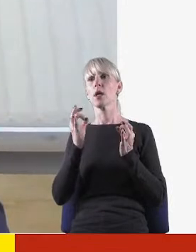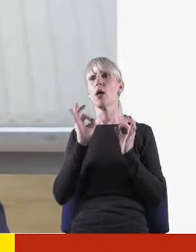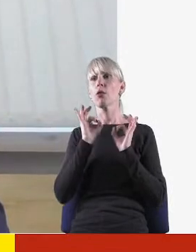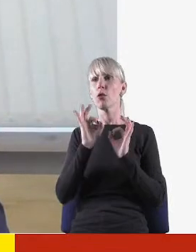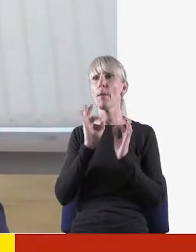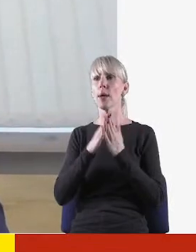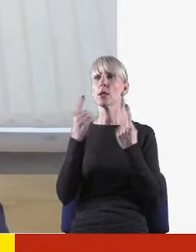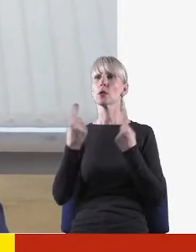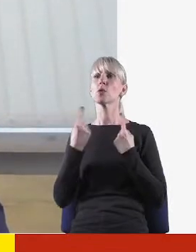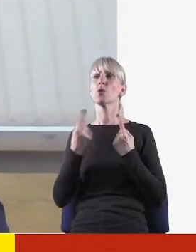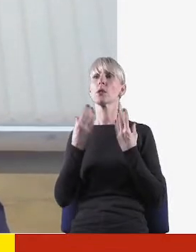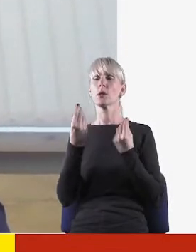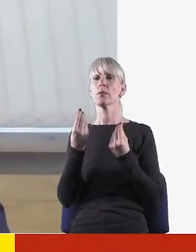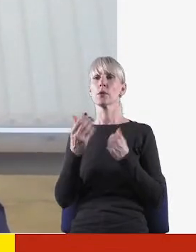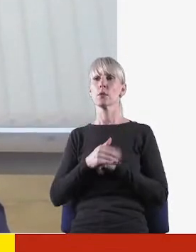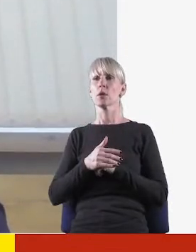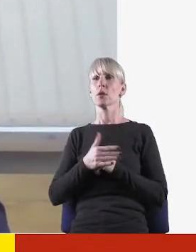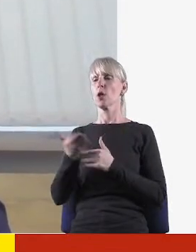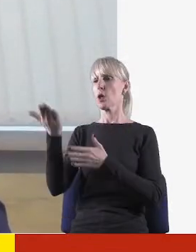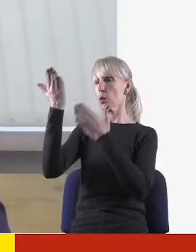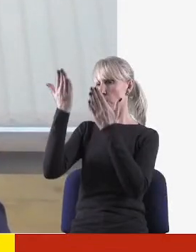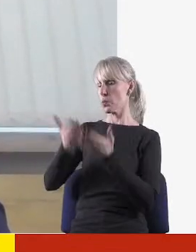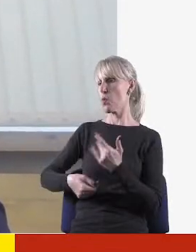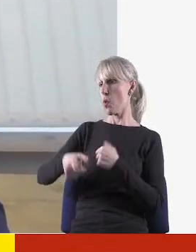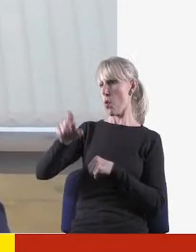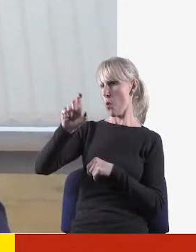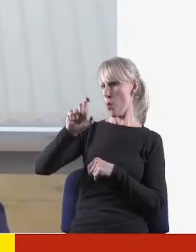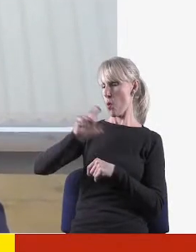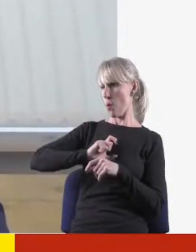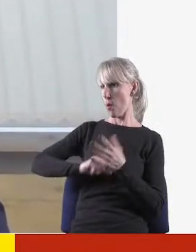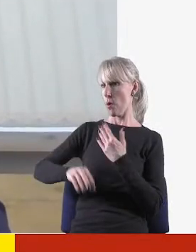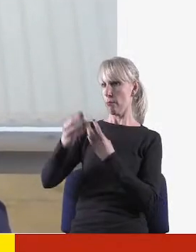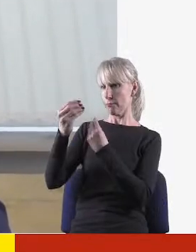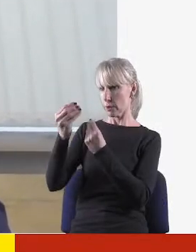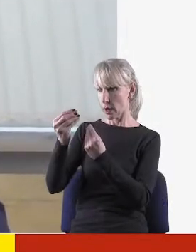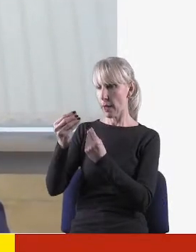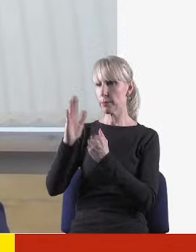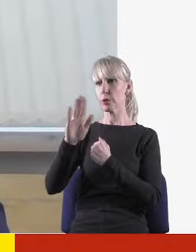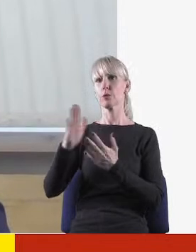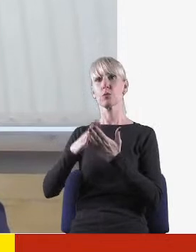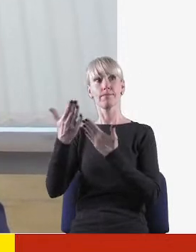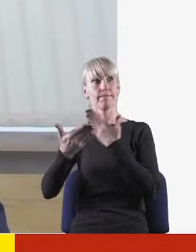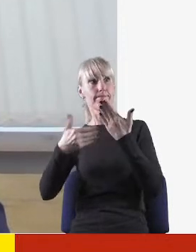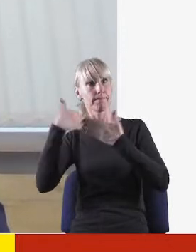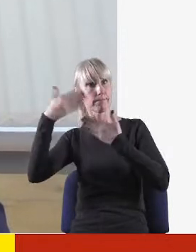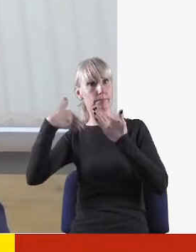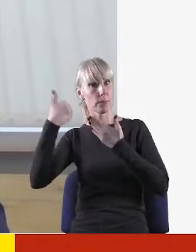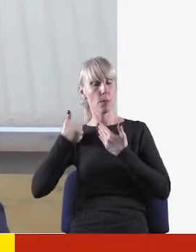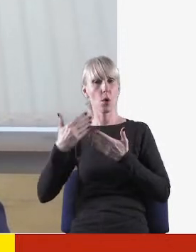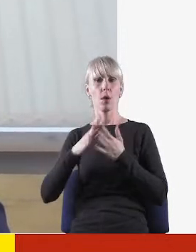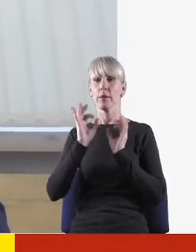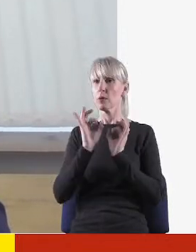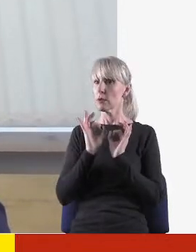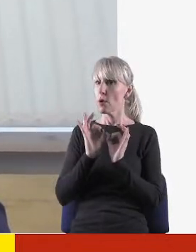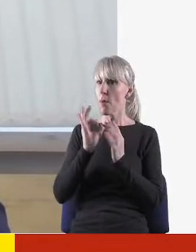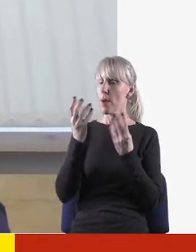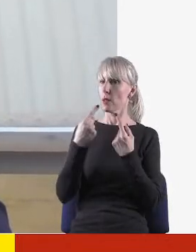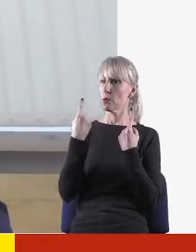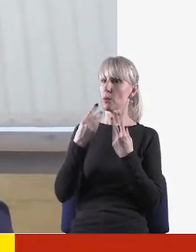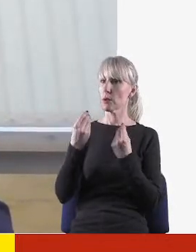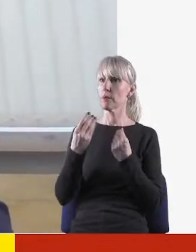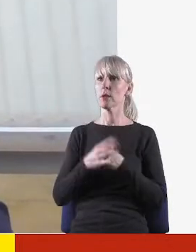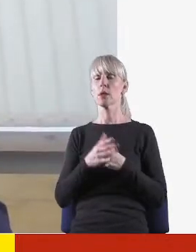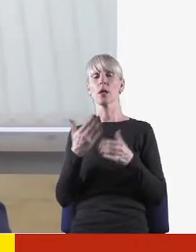finansowej, jaką skarbnik nam przedstawił w tej części finansowej. I myślę, że jest to po prostu też